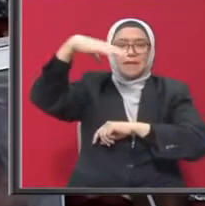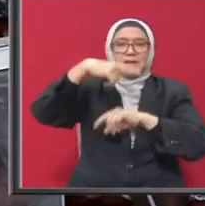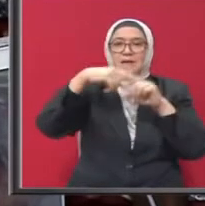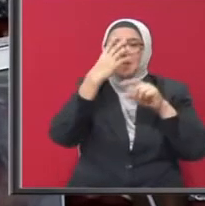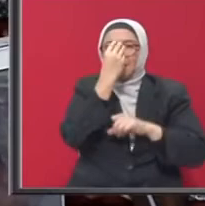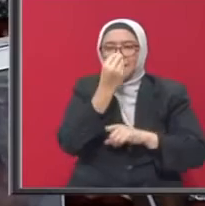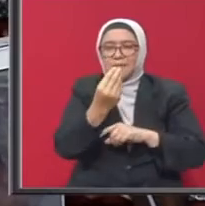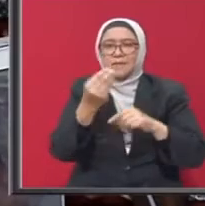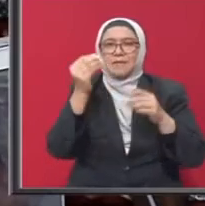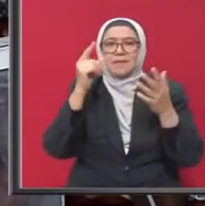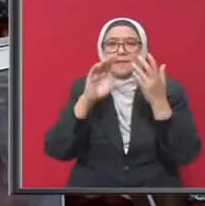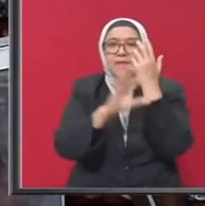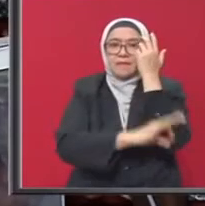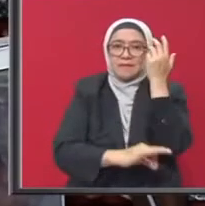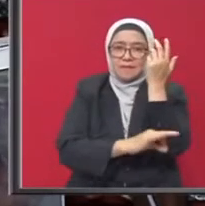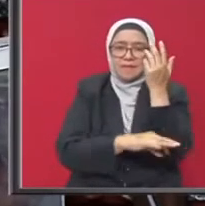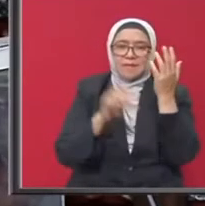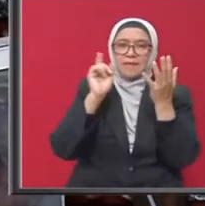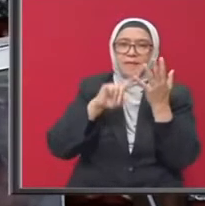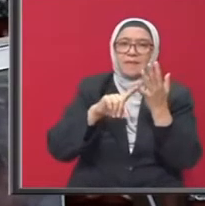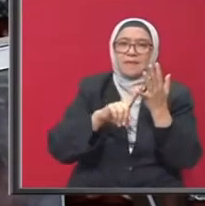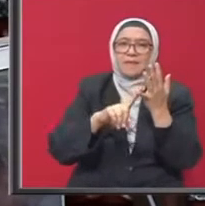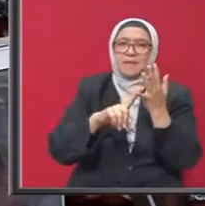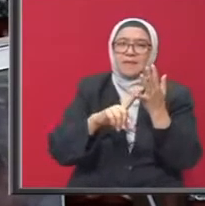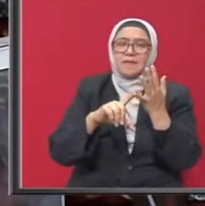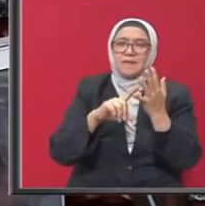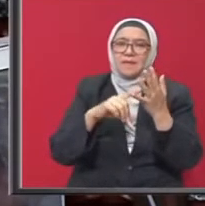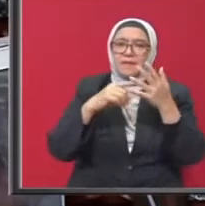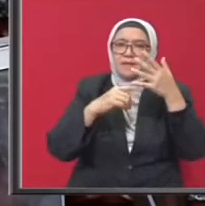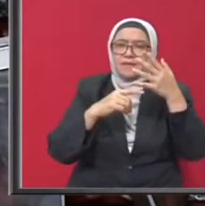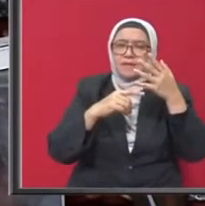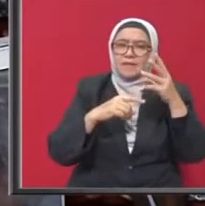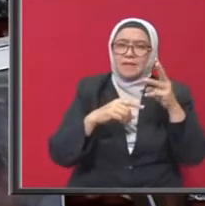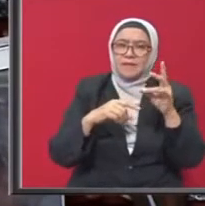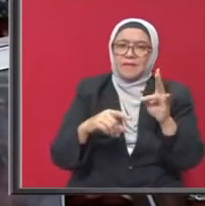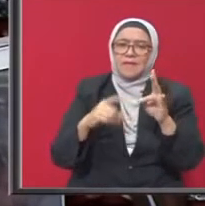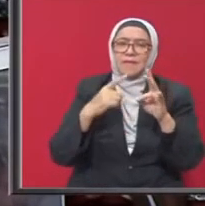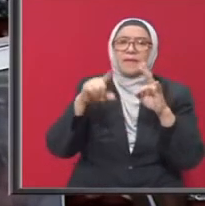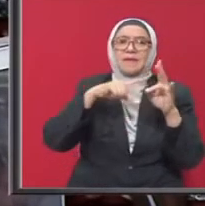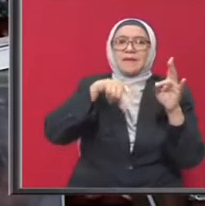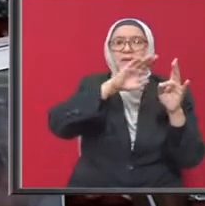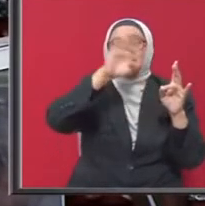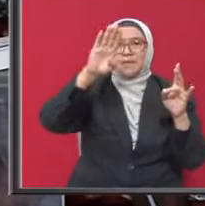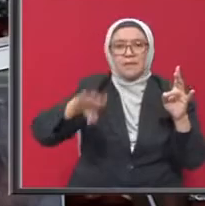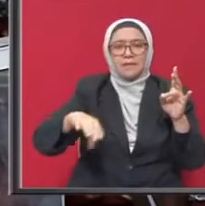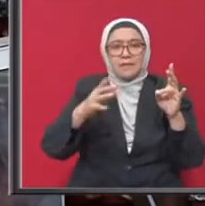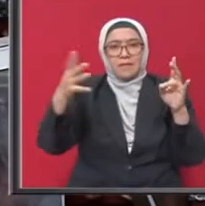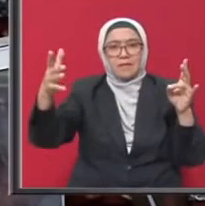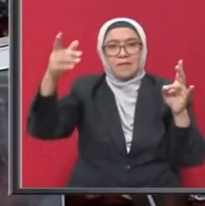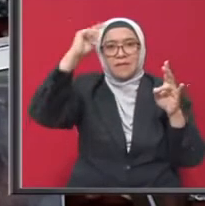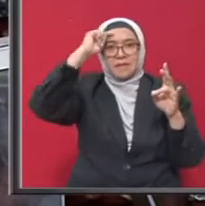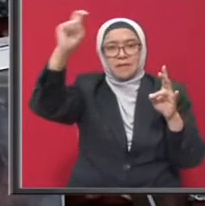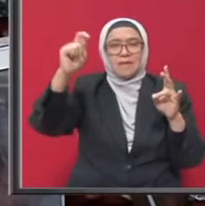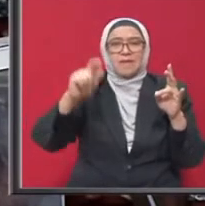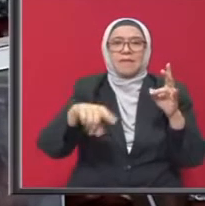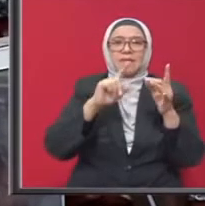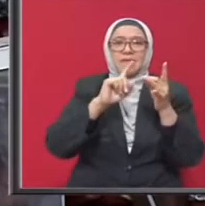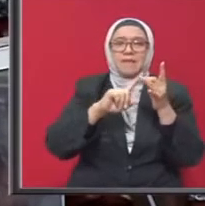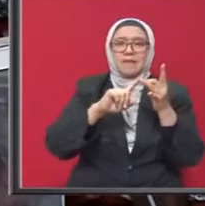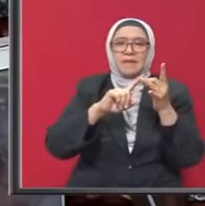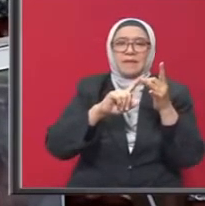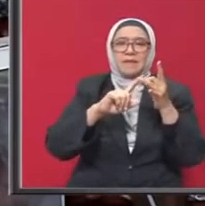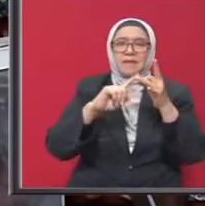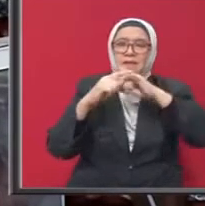Najwa Seremban Negeri Sembilan di taman Sinar Harapan bukitbesar Terengganu di taman Sinar Harapan